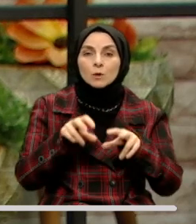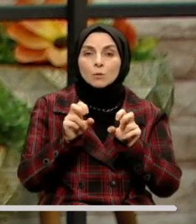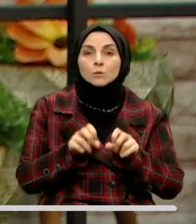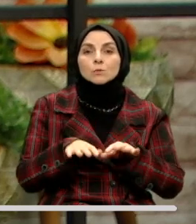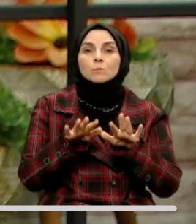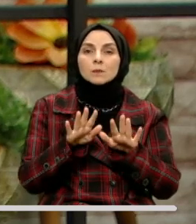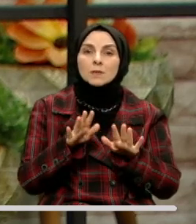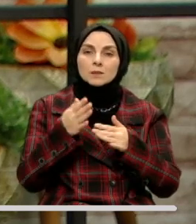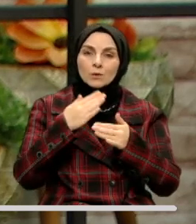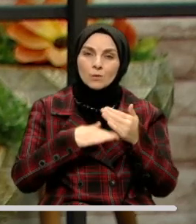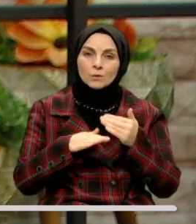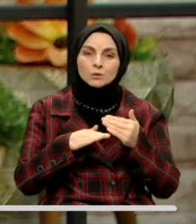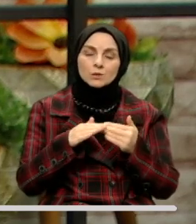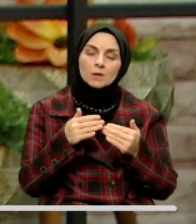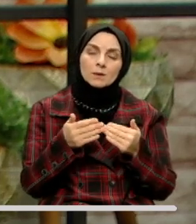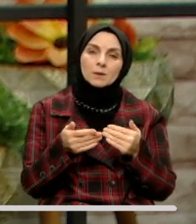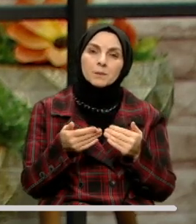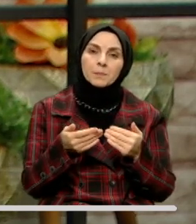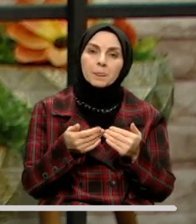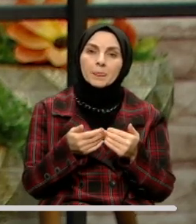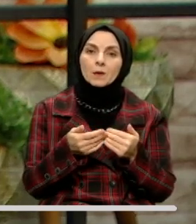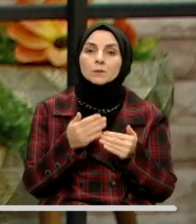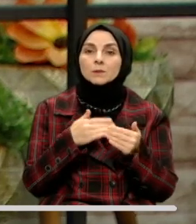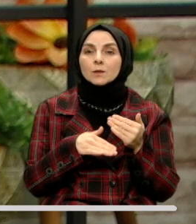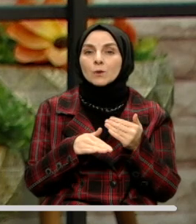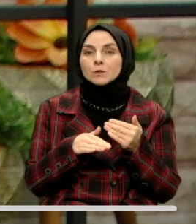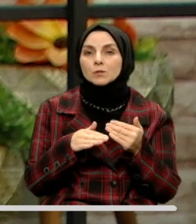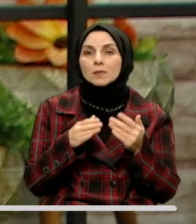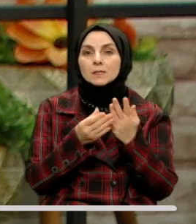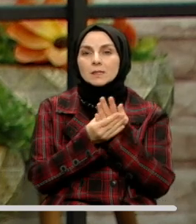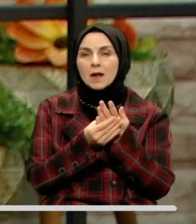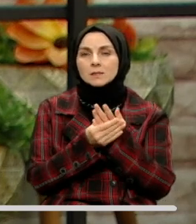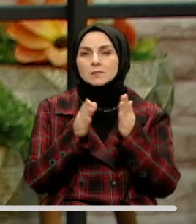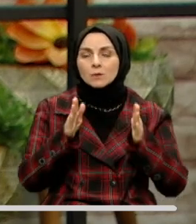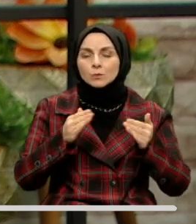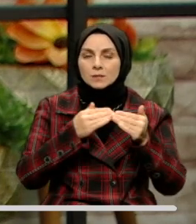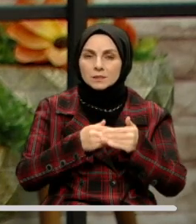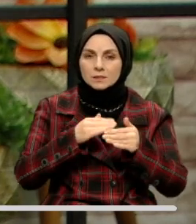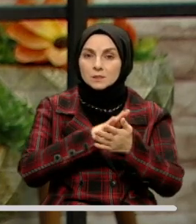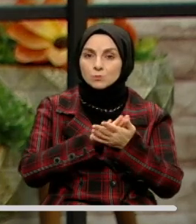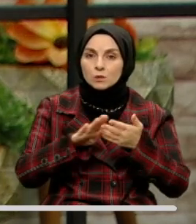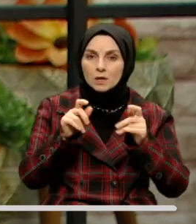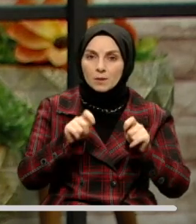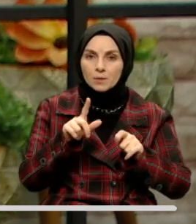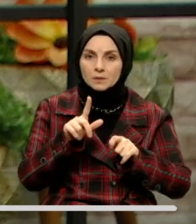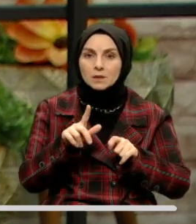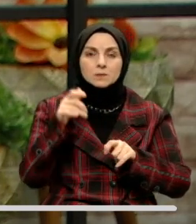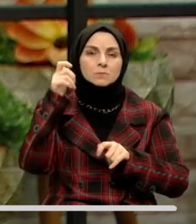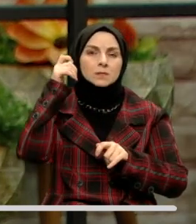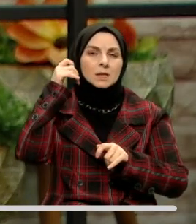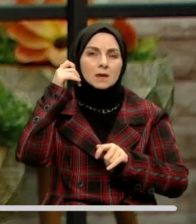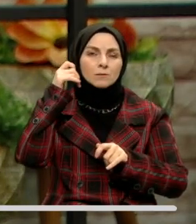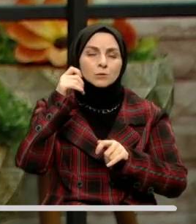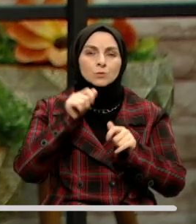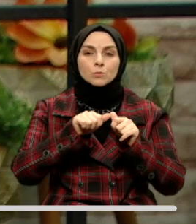Telefonumuzu yanımıza almıyoruz. Kapatın telefonunuzu. O an kendinize randevu verdiniz. Şu an odaklanacağım süre 1